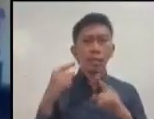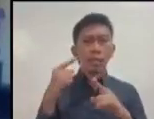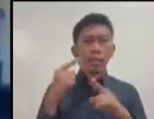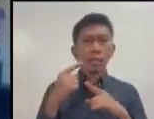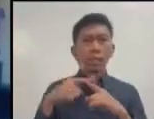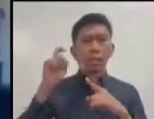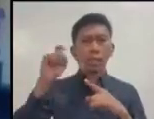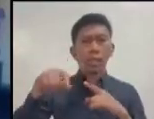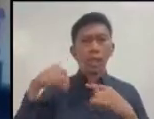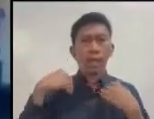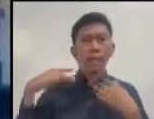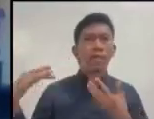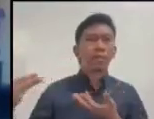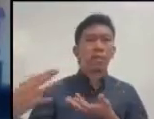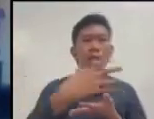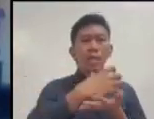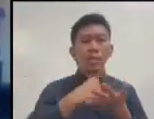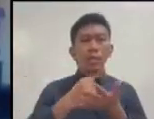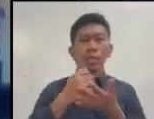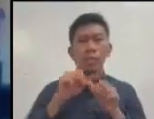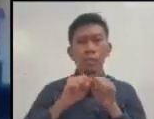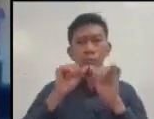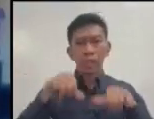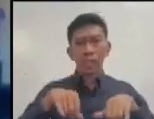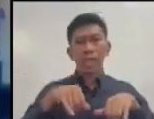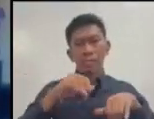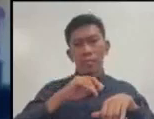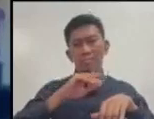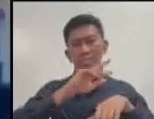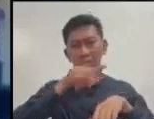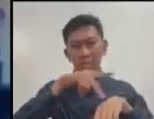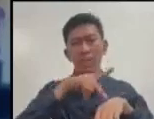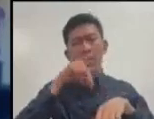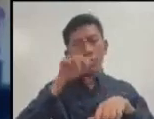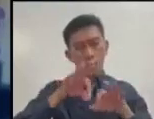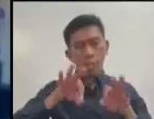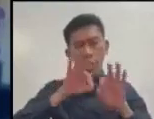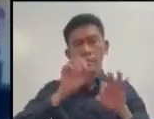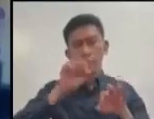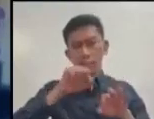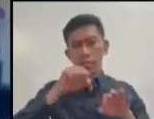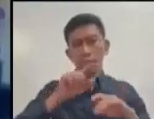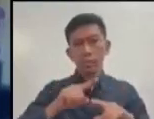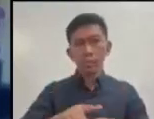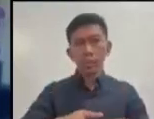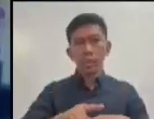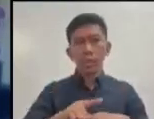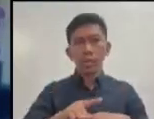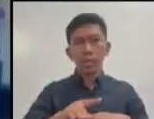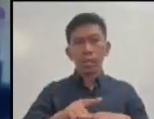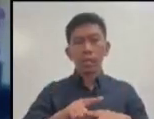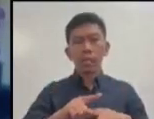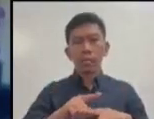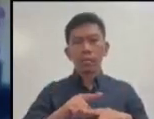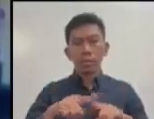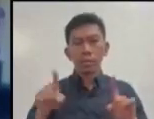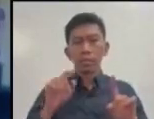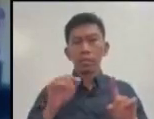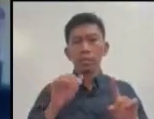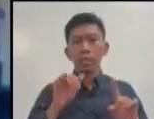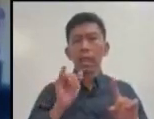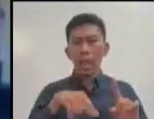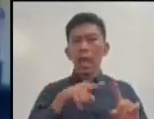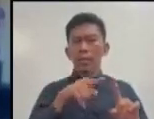system tayo dito sa ating bansa. Pero ang pinakakailangan natin, yan ito ay mga kumbaga immediate na mga